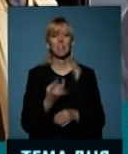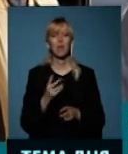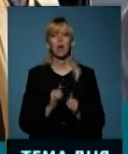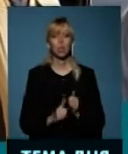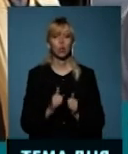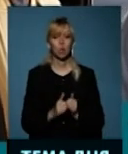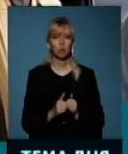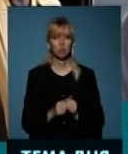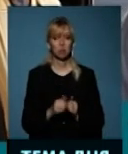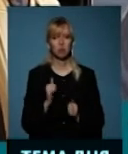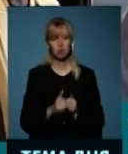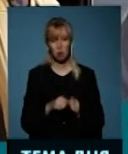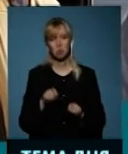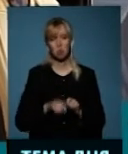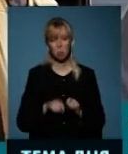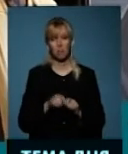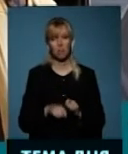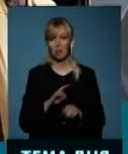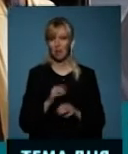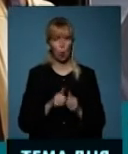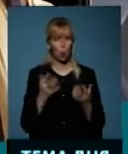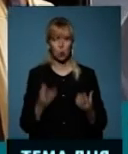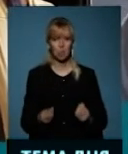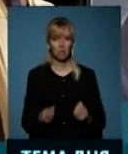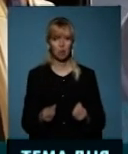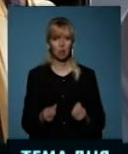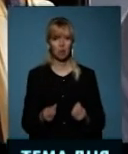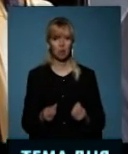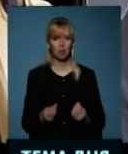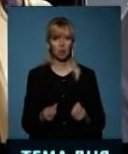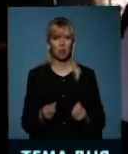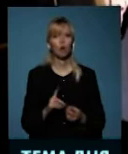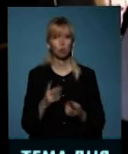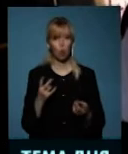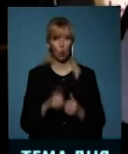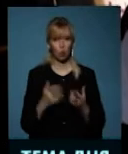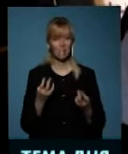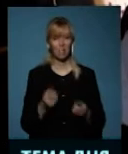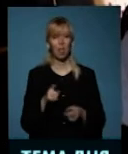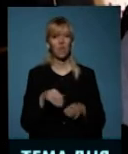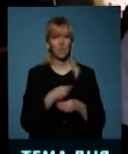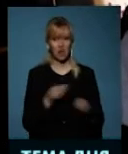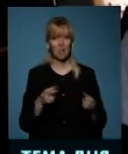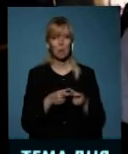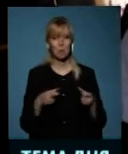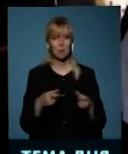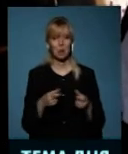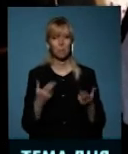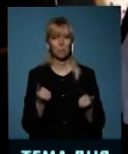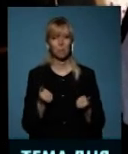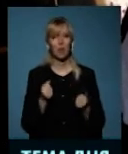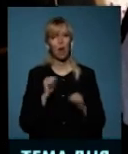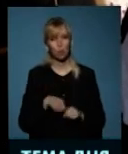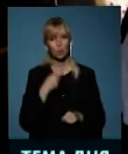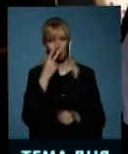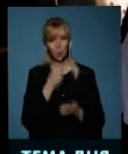часто? Часто перевіряють. Не кожного дня? Ну, а що, кожен день вже? А ви видаєте їм білети? Так. Да. А можете нам